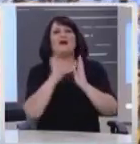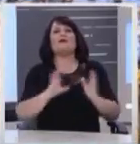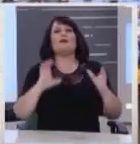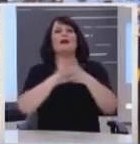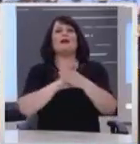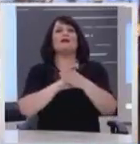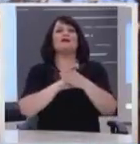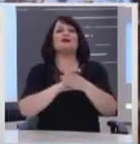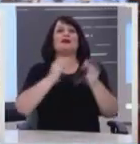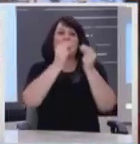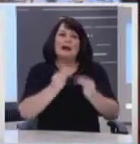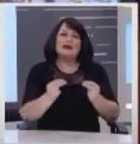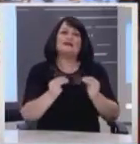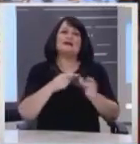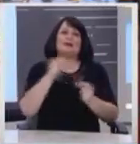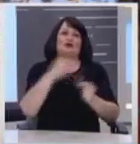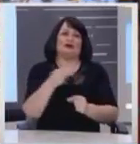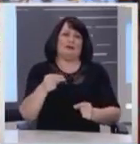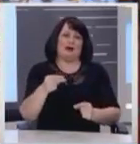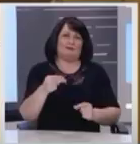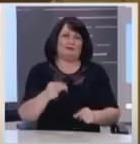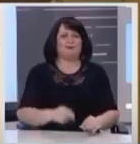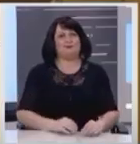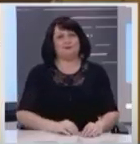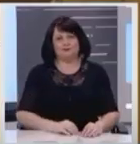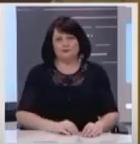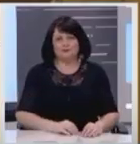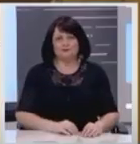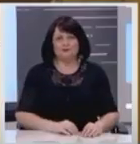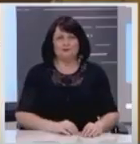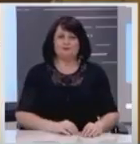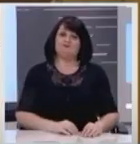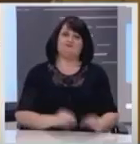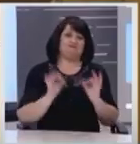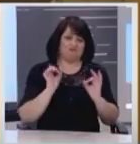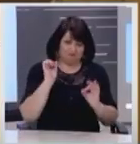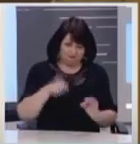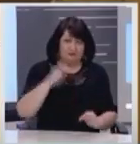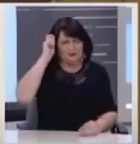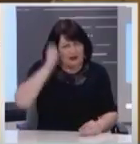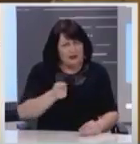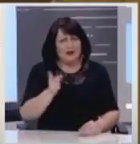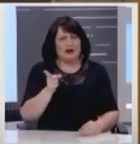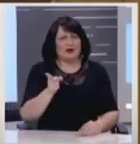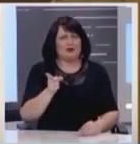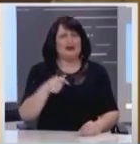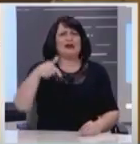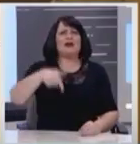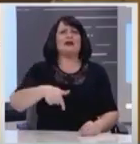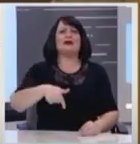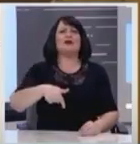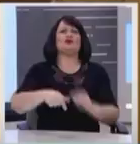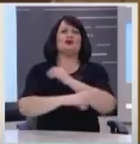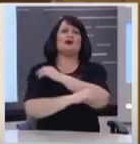την επίλυση του κυπριακού προβλήματος. Όπως επιβεβαιώνεται άλλωστε και από τον Γενικό Γραμματέα